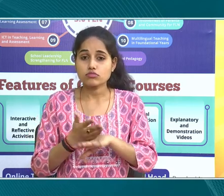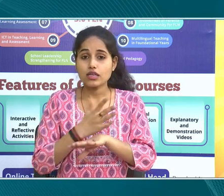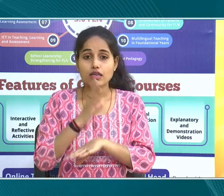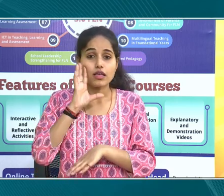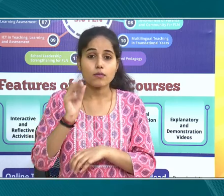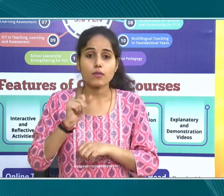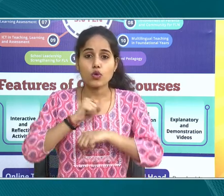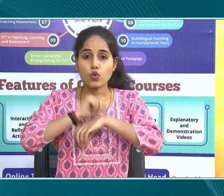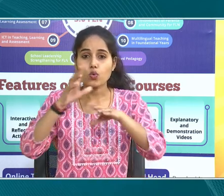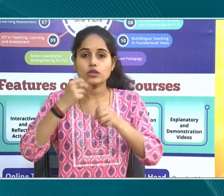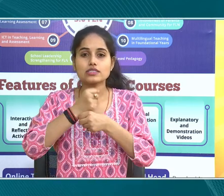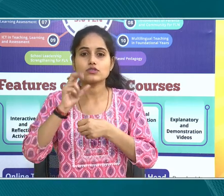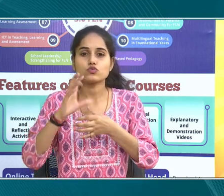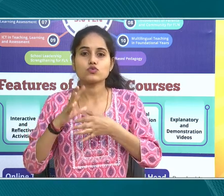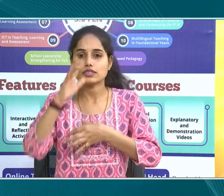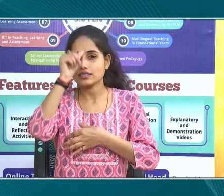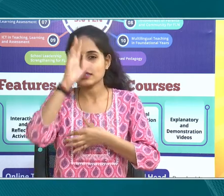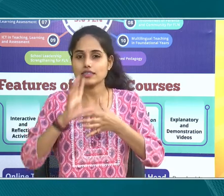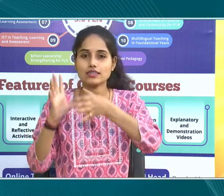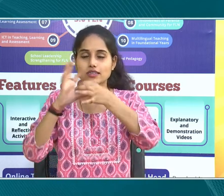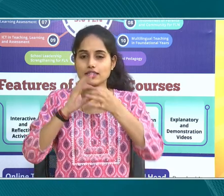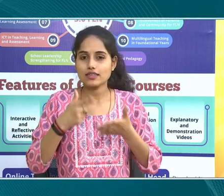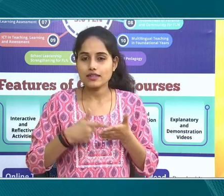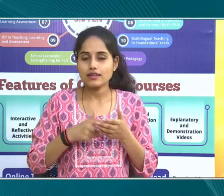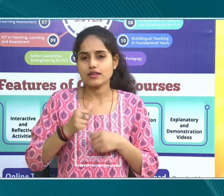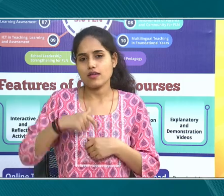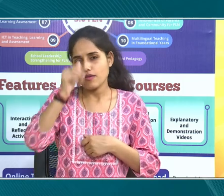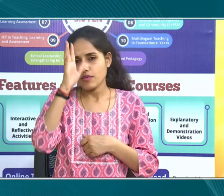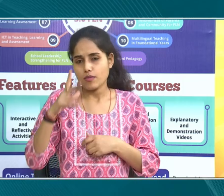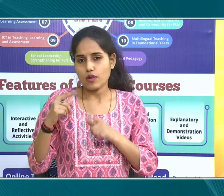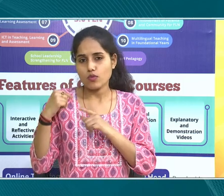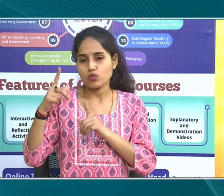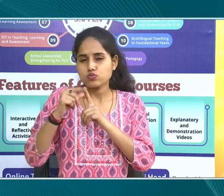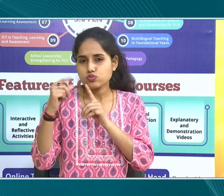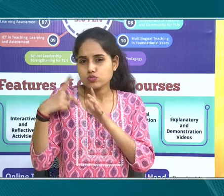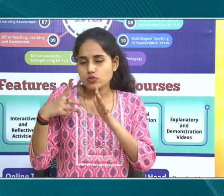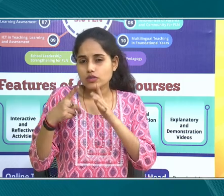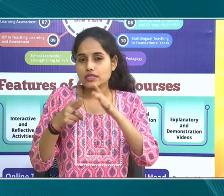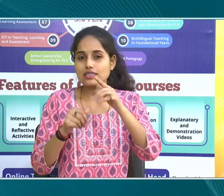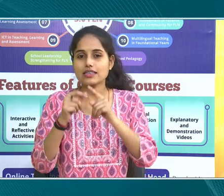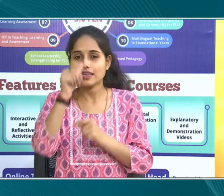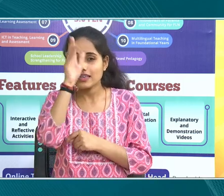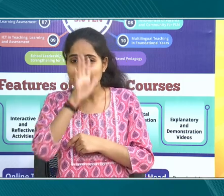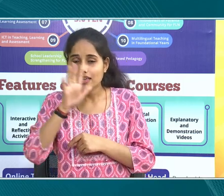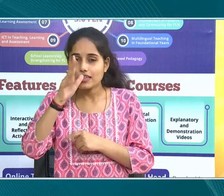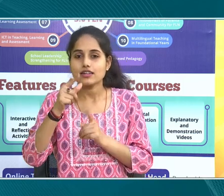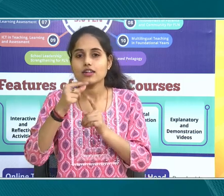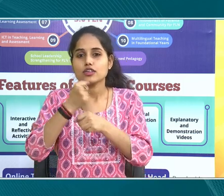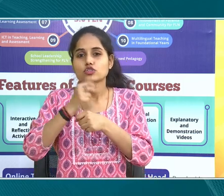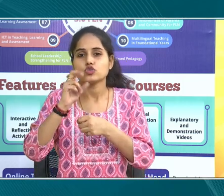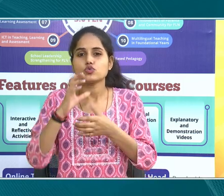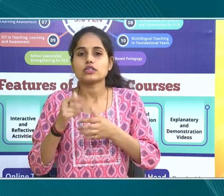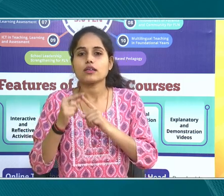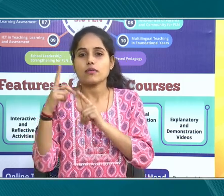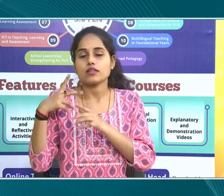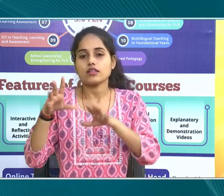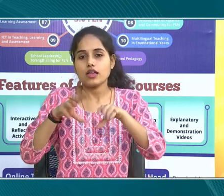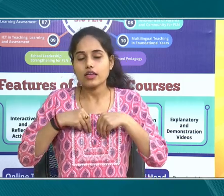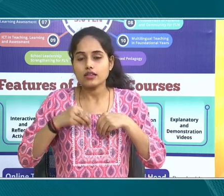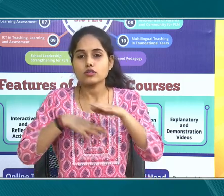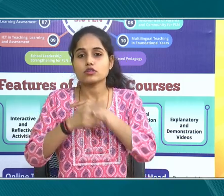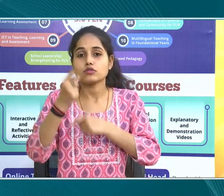अनाउंसमेंट रिगार्डिंग g20 लाइक तू शेयर इट विथ यू ऑल सी आर प्राउड डेट इंडिया एडम डी g20 प्रेसीडेंसी एंड विल कन्वे इन डी g20